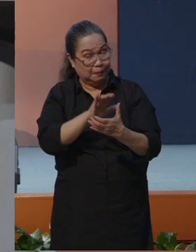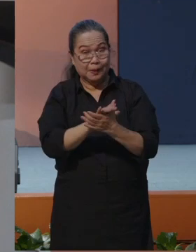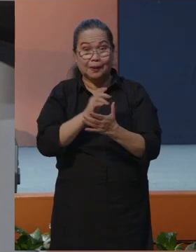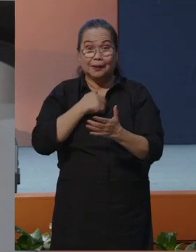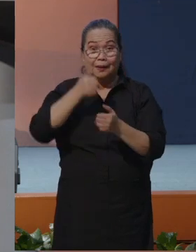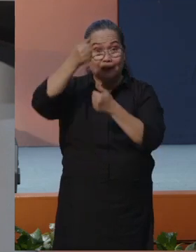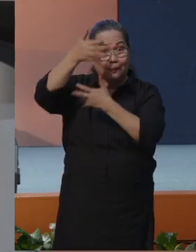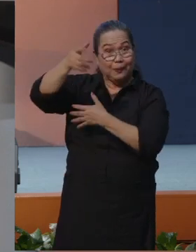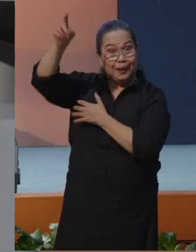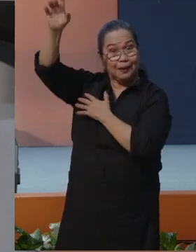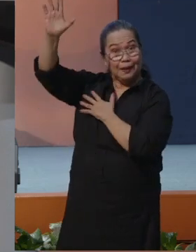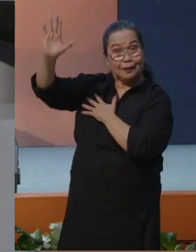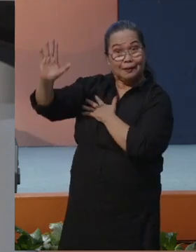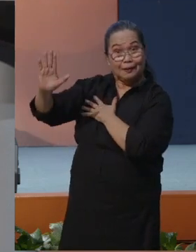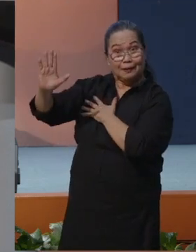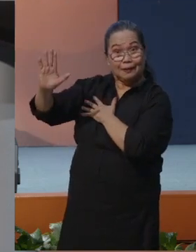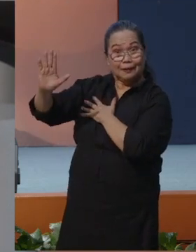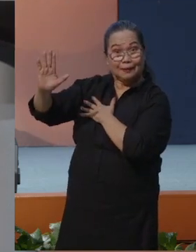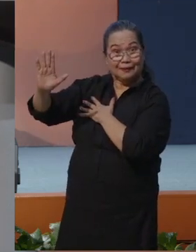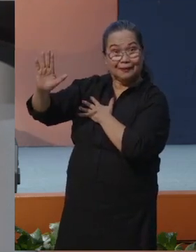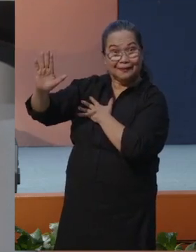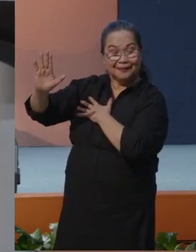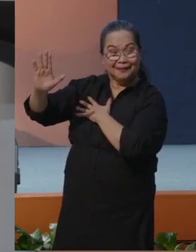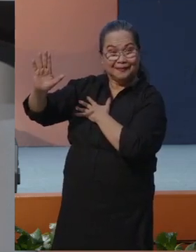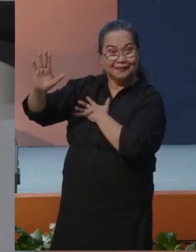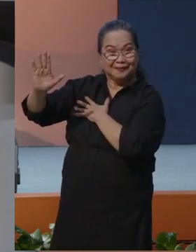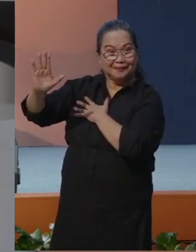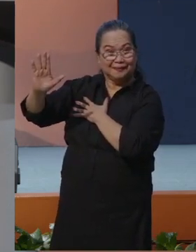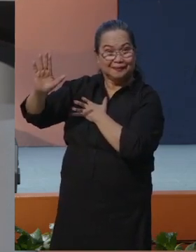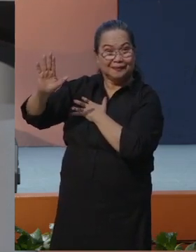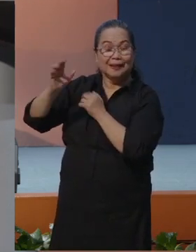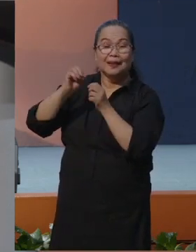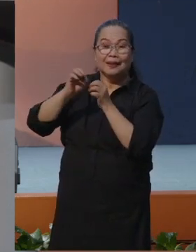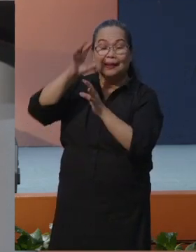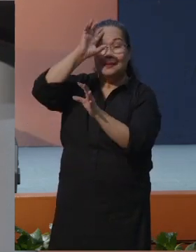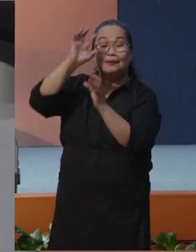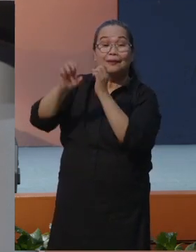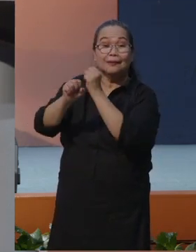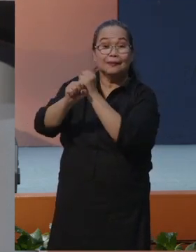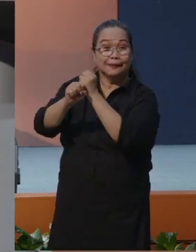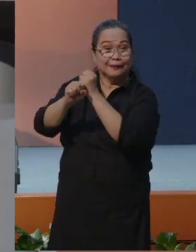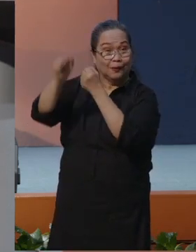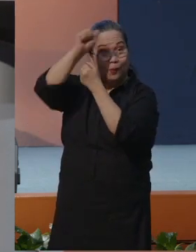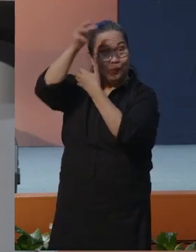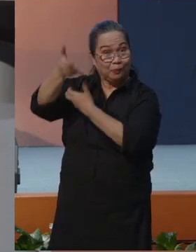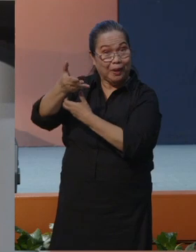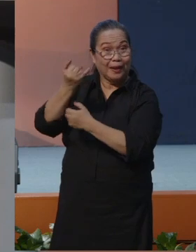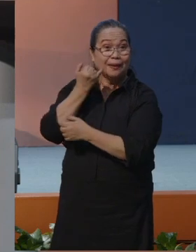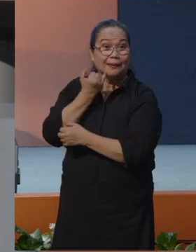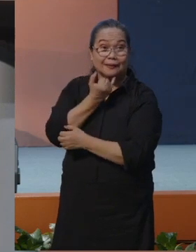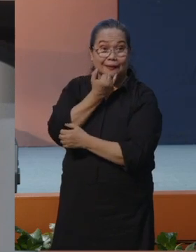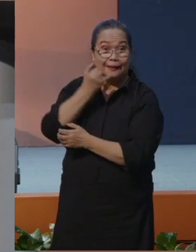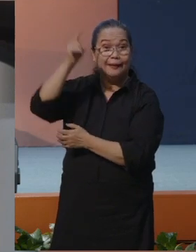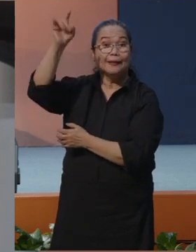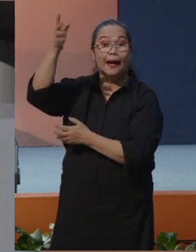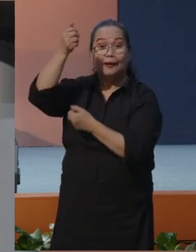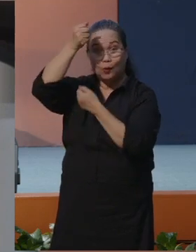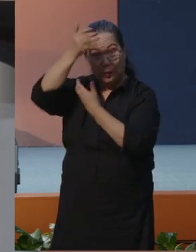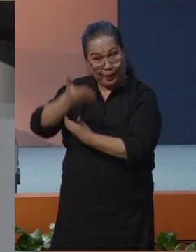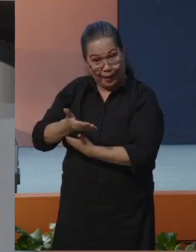sa Kanya. Makikita natin to sa pananampalataya at pagsunod ng Israel sa mga iniutos ng